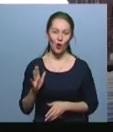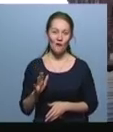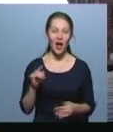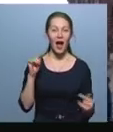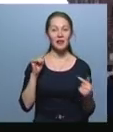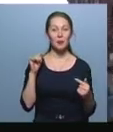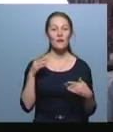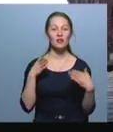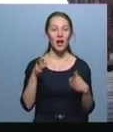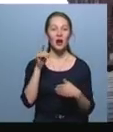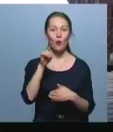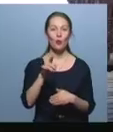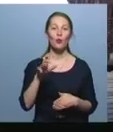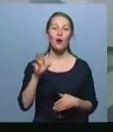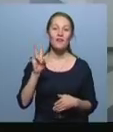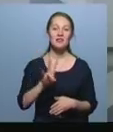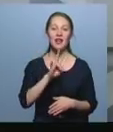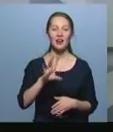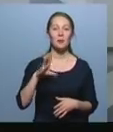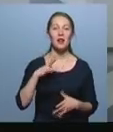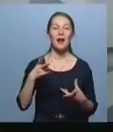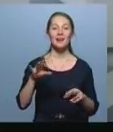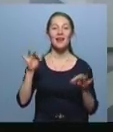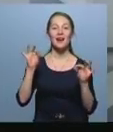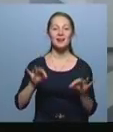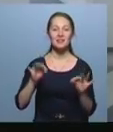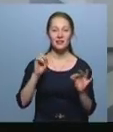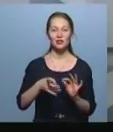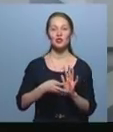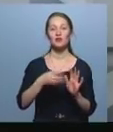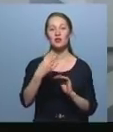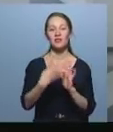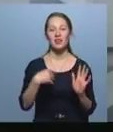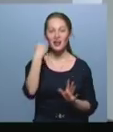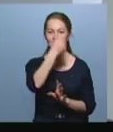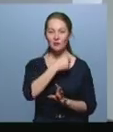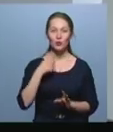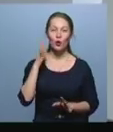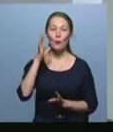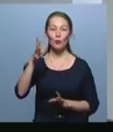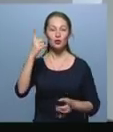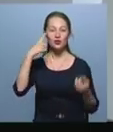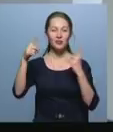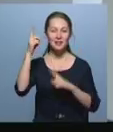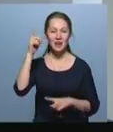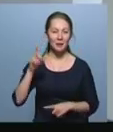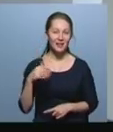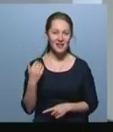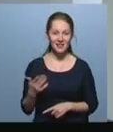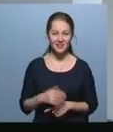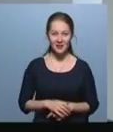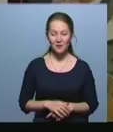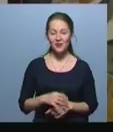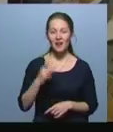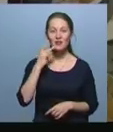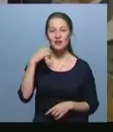через дорогу, церковь Знамения. В ней в 1919 году будущего изобретателя крестили. В советские годы